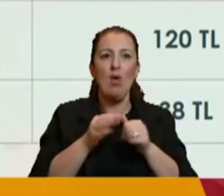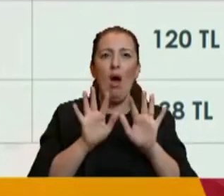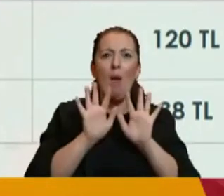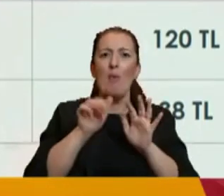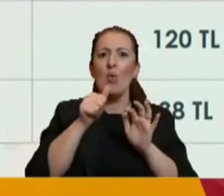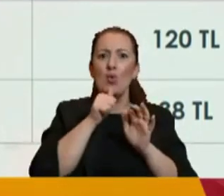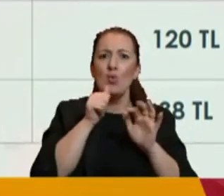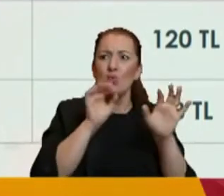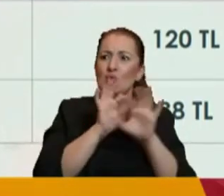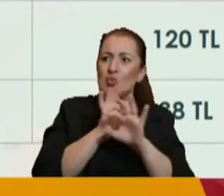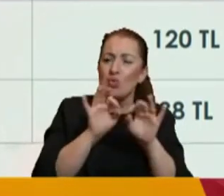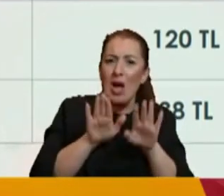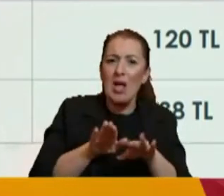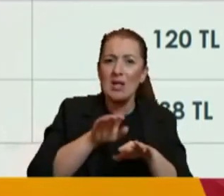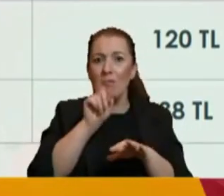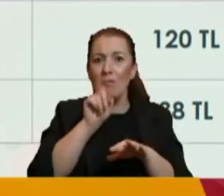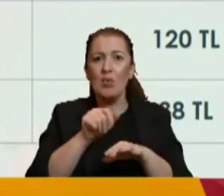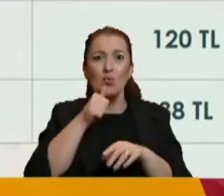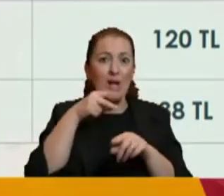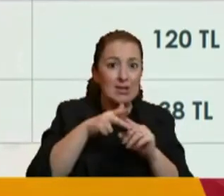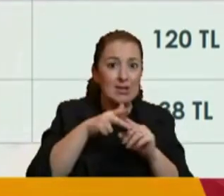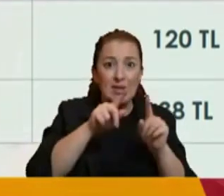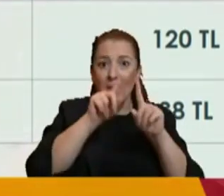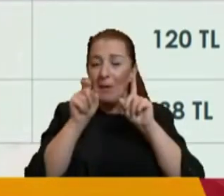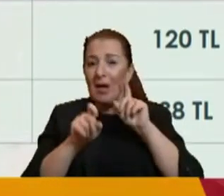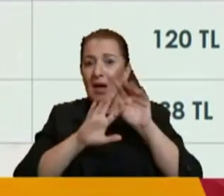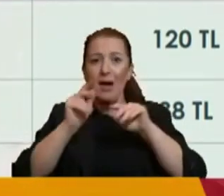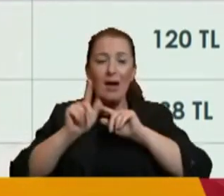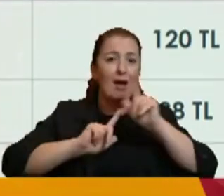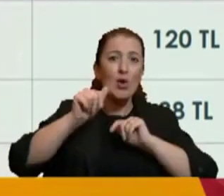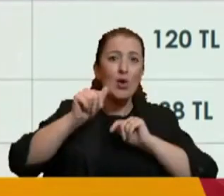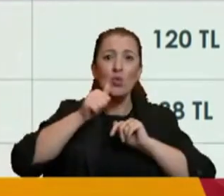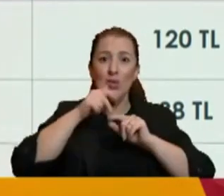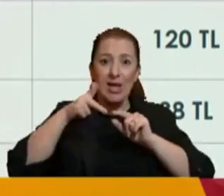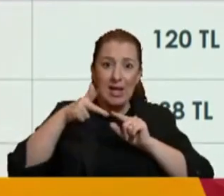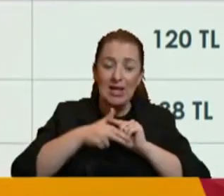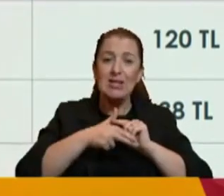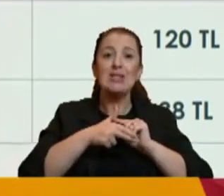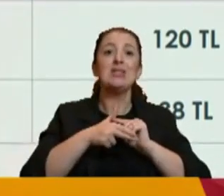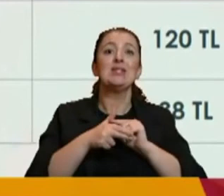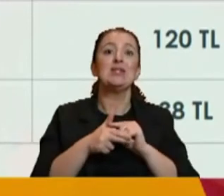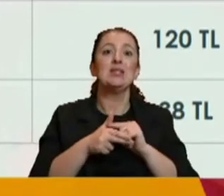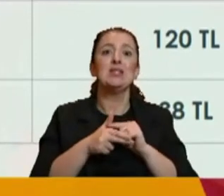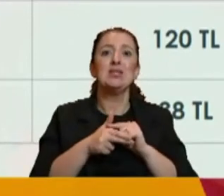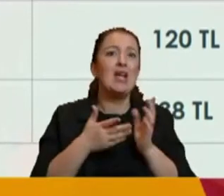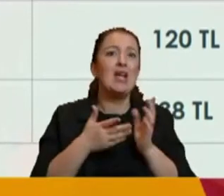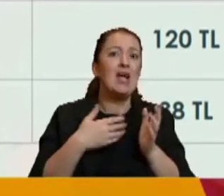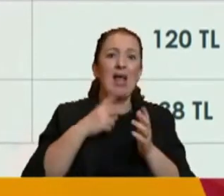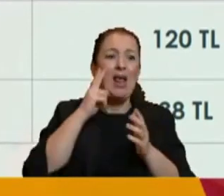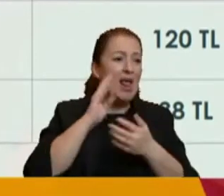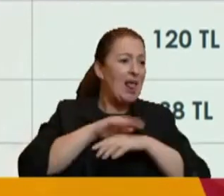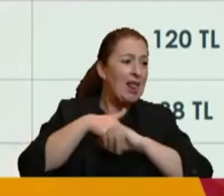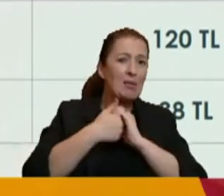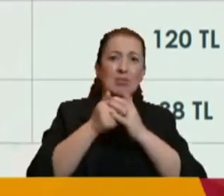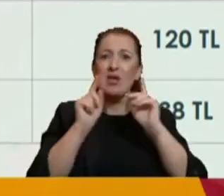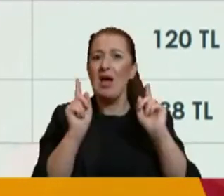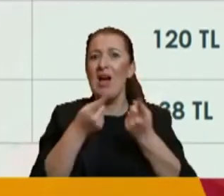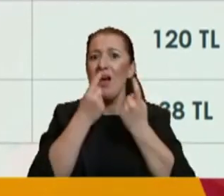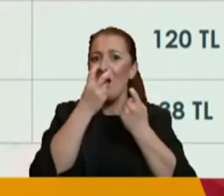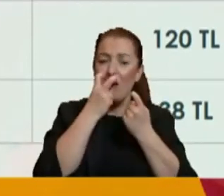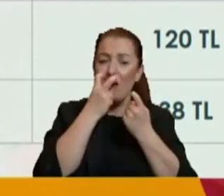susuz kalacak mıyız ama su kesilecek mi Ama su kesilirse hijyeni nasıl sağlayacağız